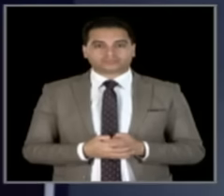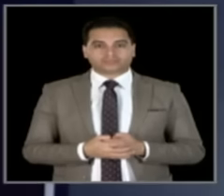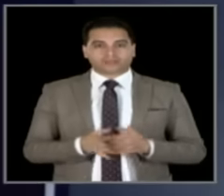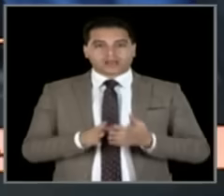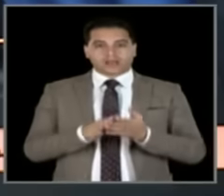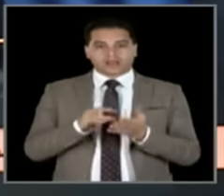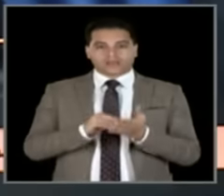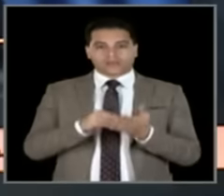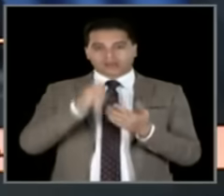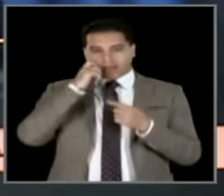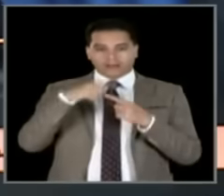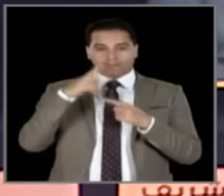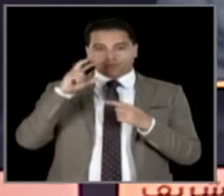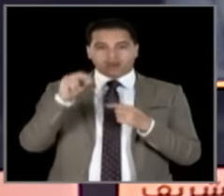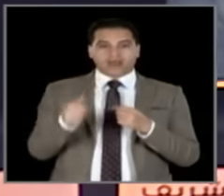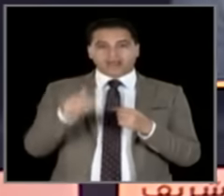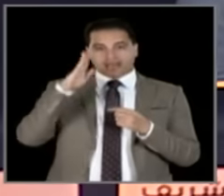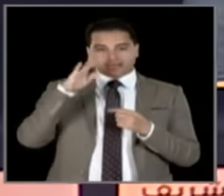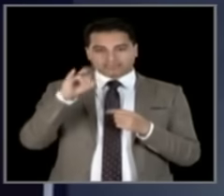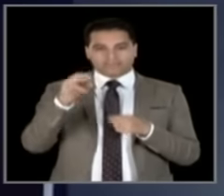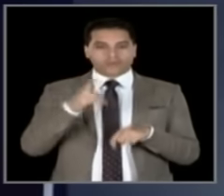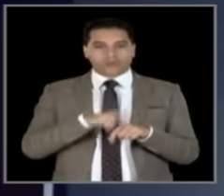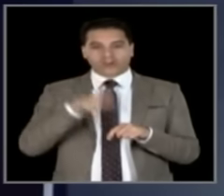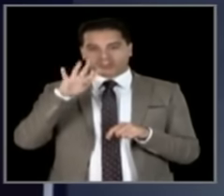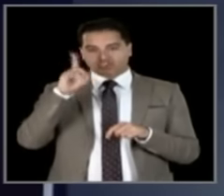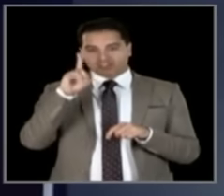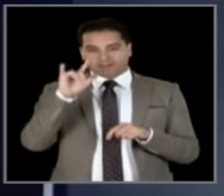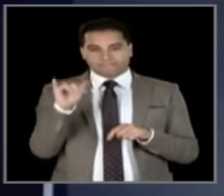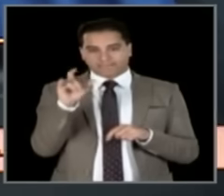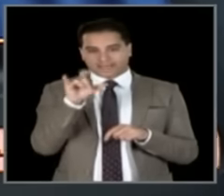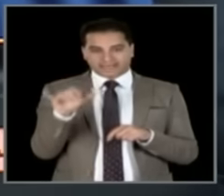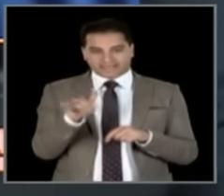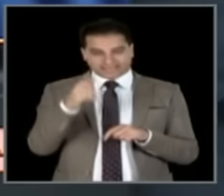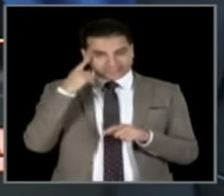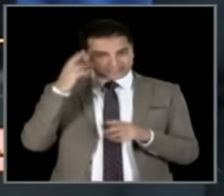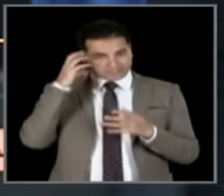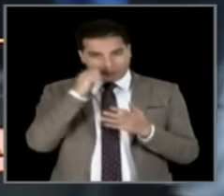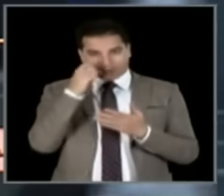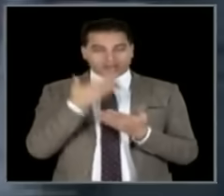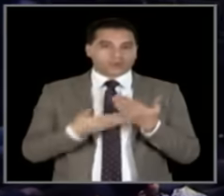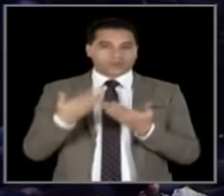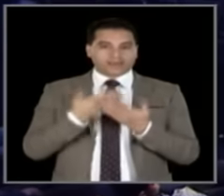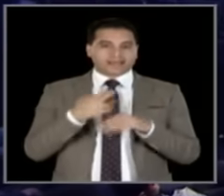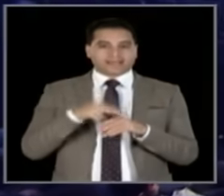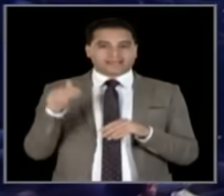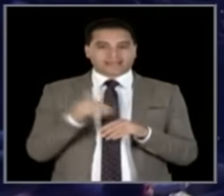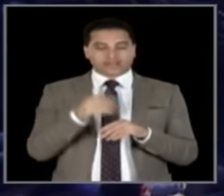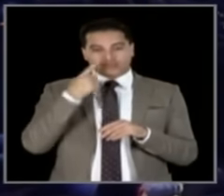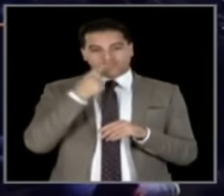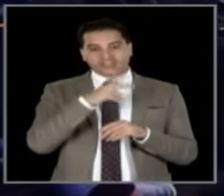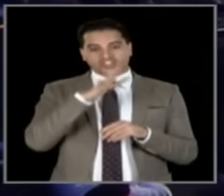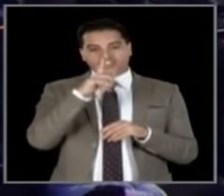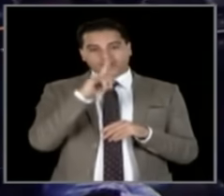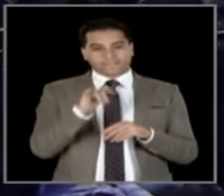أبو القاسم والشربيني، شربيني وأبو القاسم. أبو القاسم هتسمع أغنية وترجع لنا تاني. شربيني تعالى